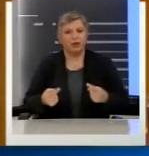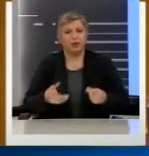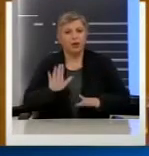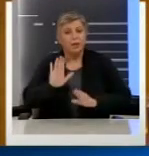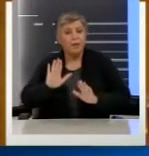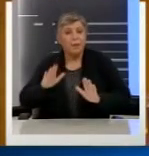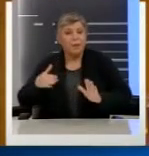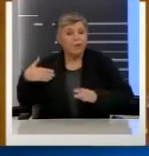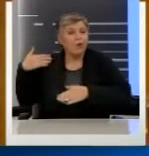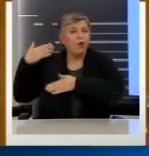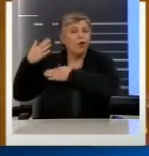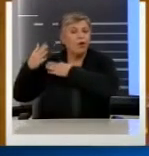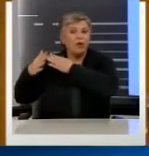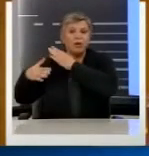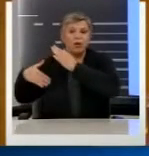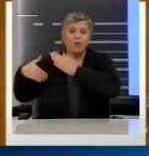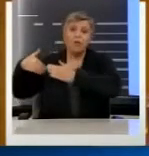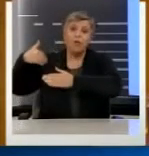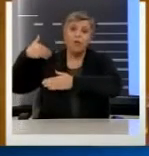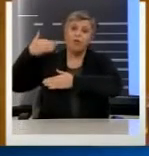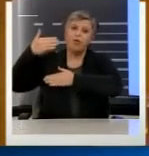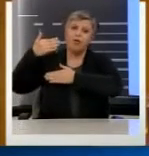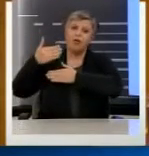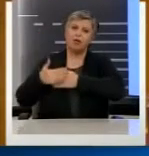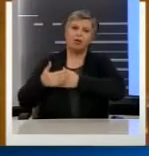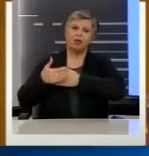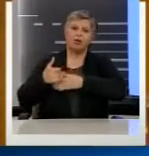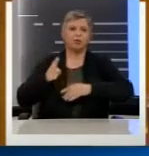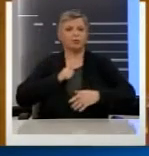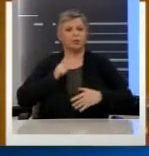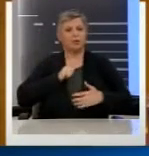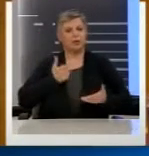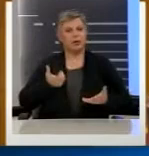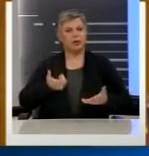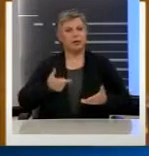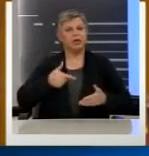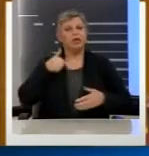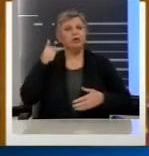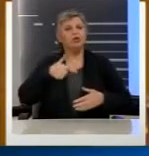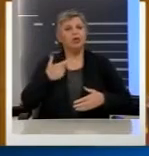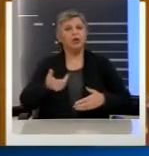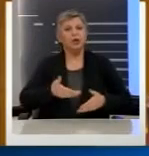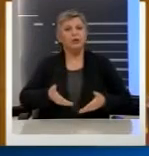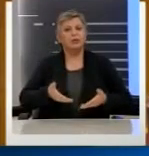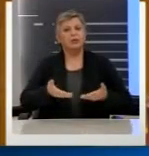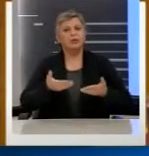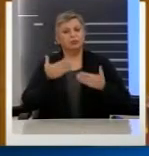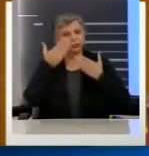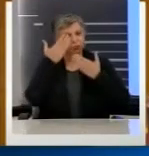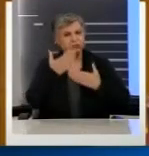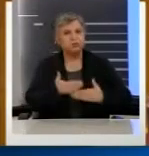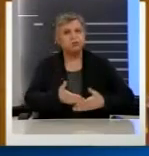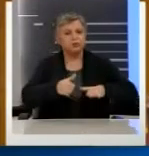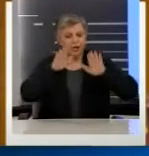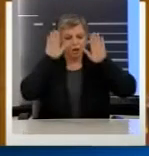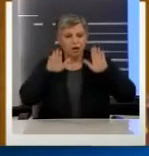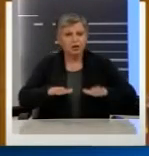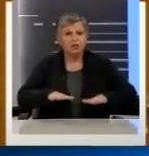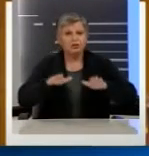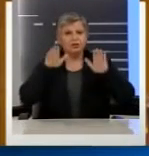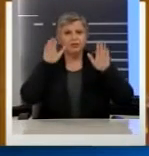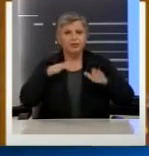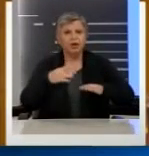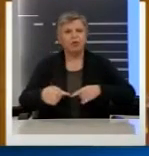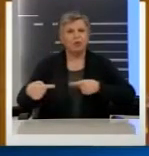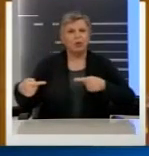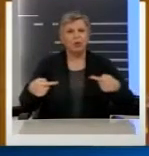να γίνει εδώ πέρα η υπερψήφιση για το τζαμί, μέσα πάλι από αντιδικίες, γιατί τόσα χρόνια η